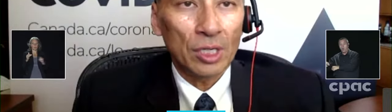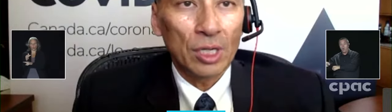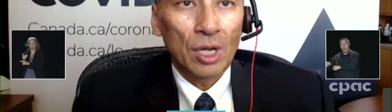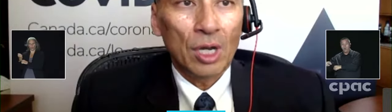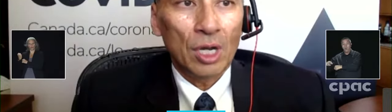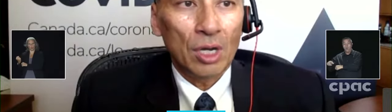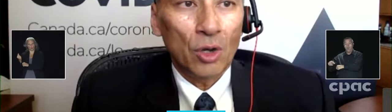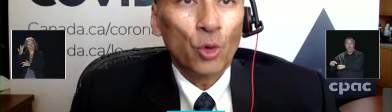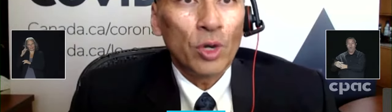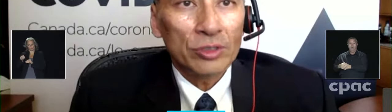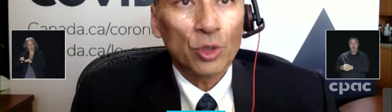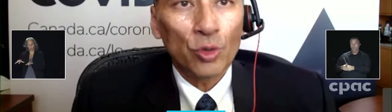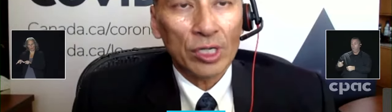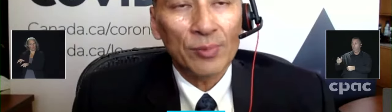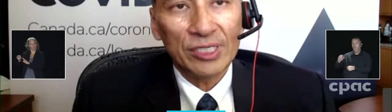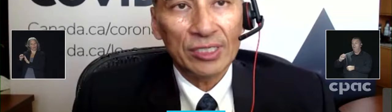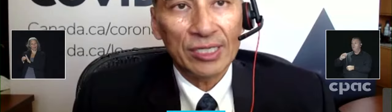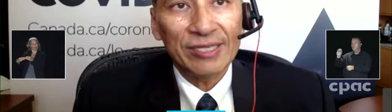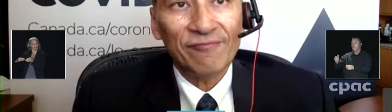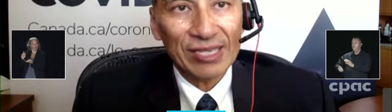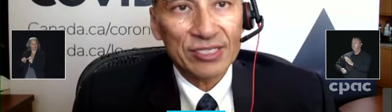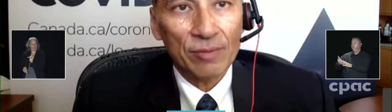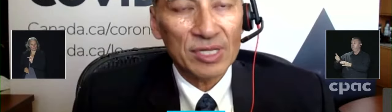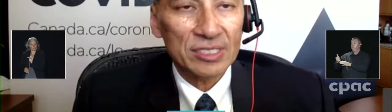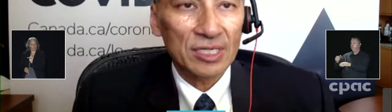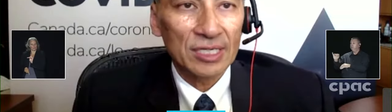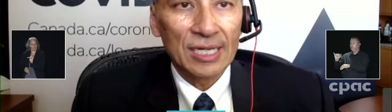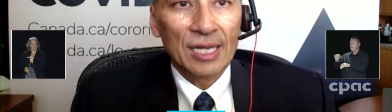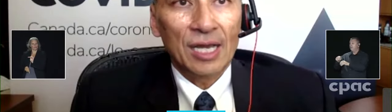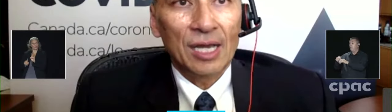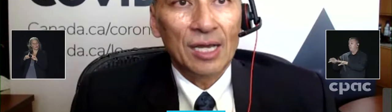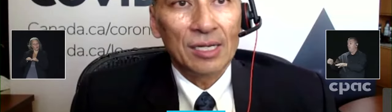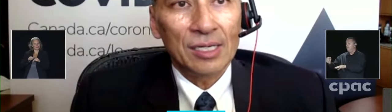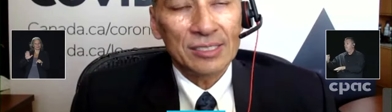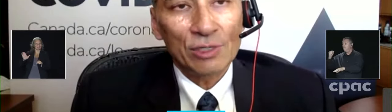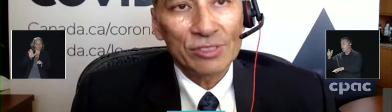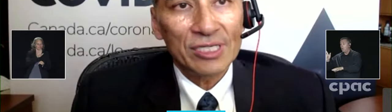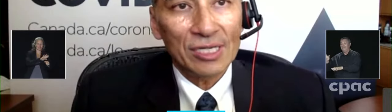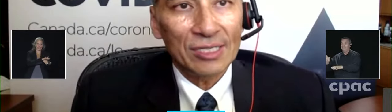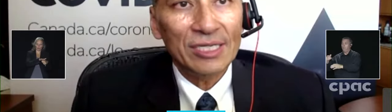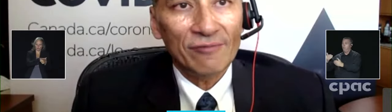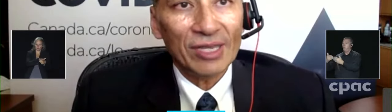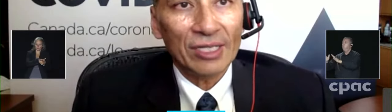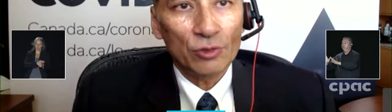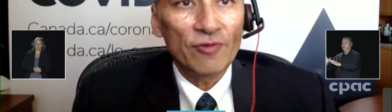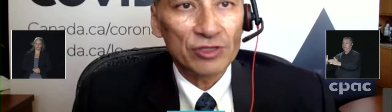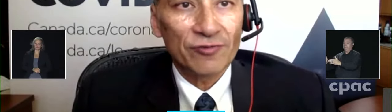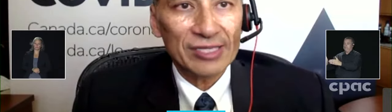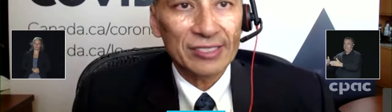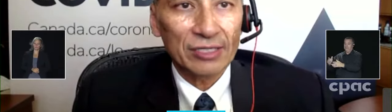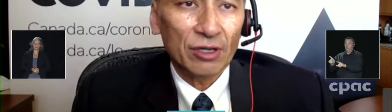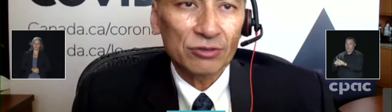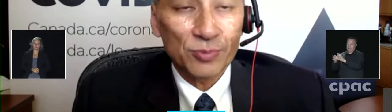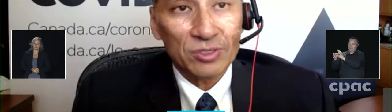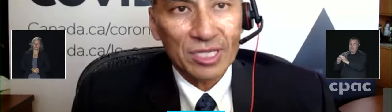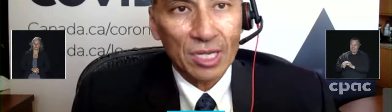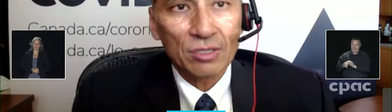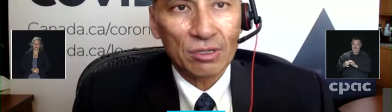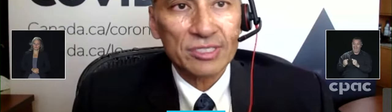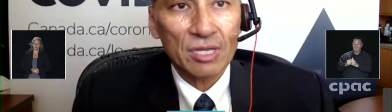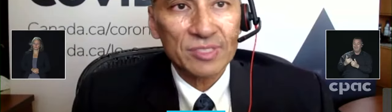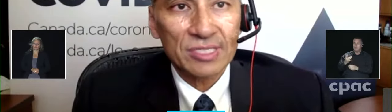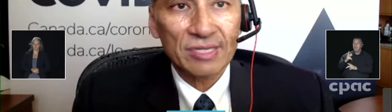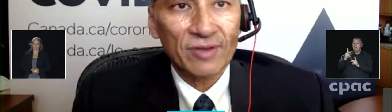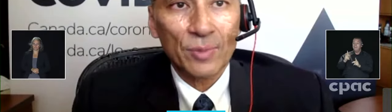plus haut taux, comme on dit, d'infection, parce que c'est aussi lié avec la couverture vaccinale. Donc, je pense